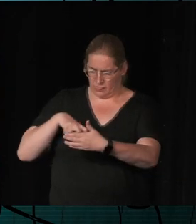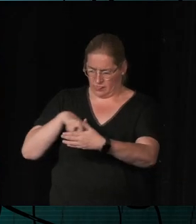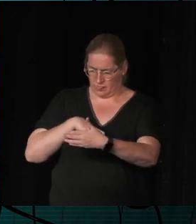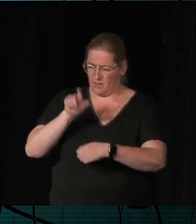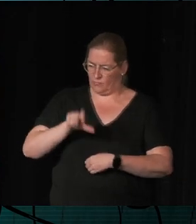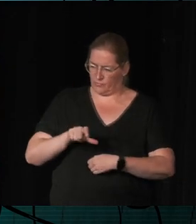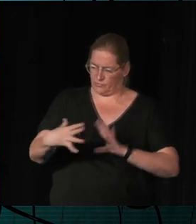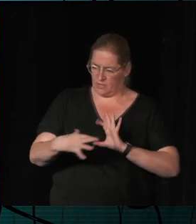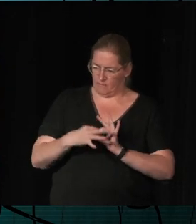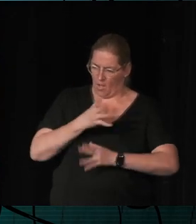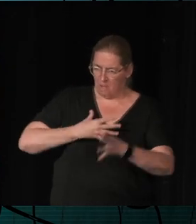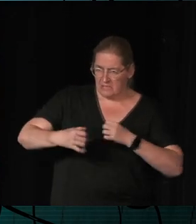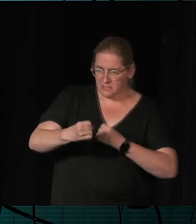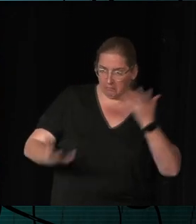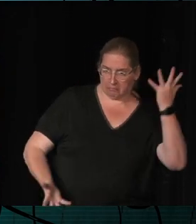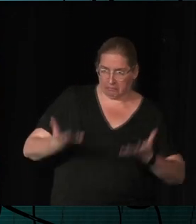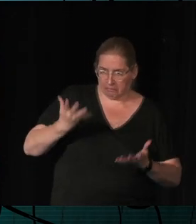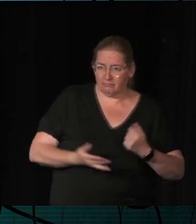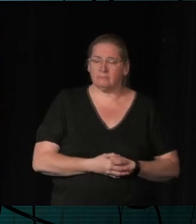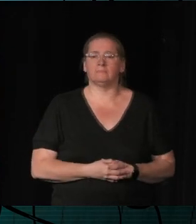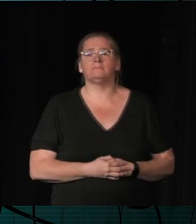à vos yeux, enfin, à tes yeux, Quentin ?